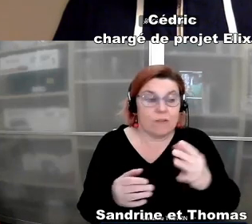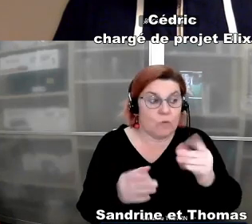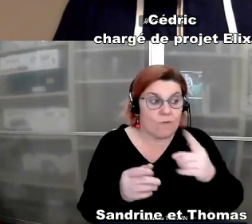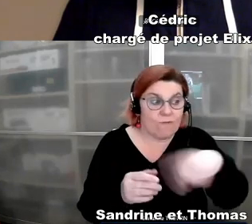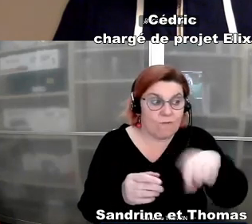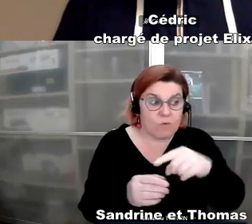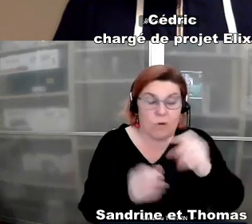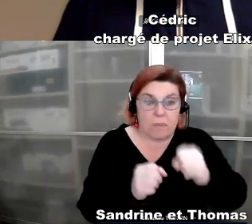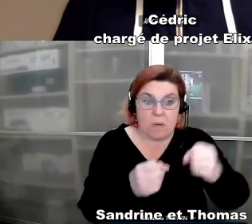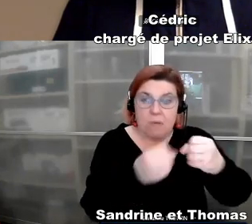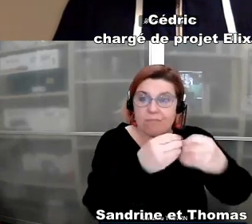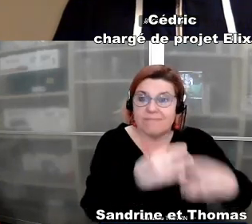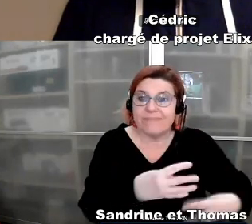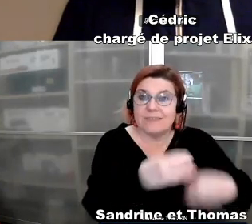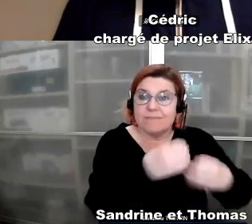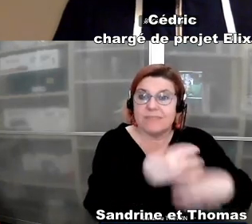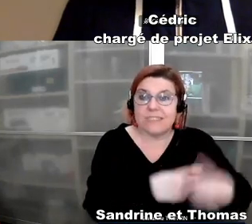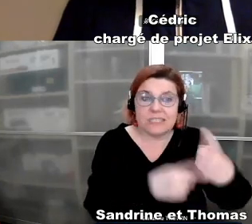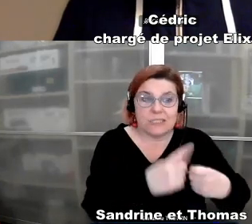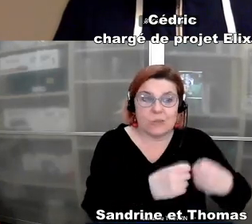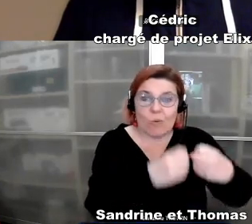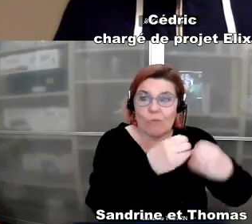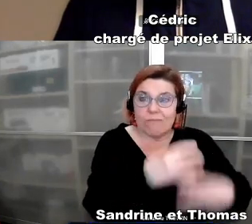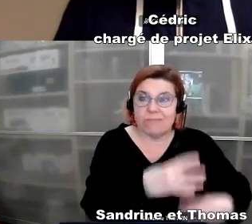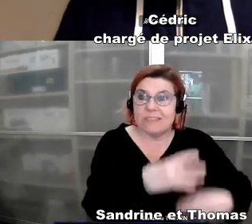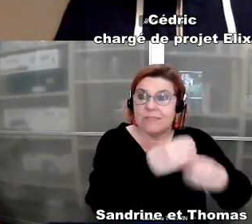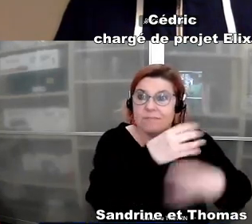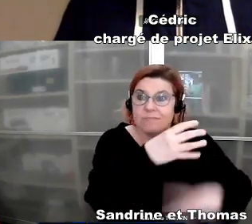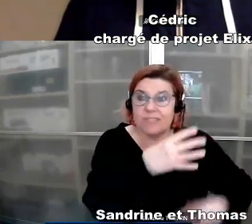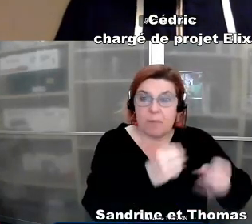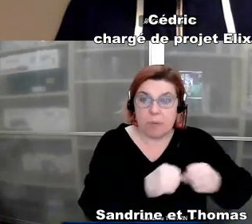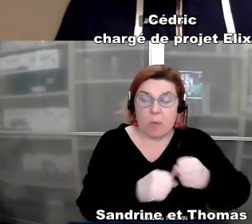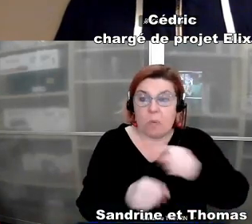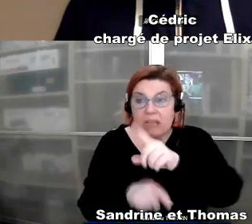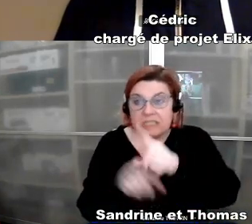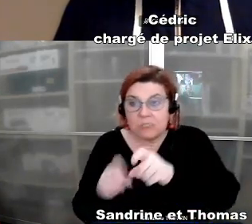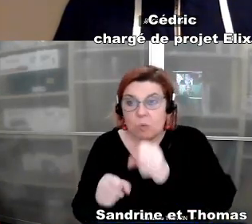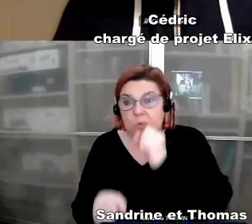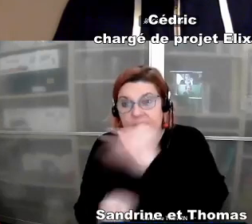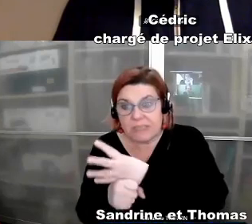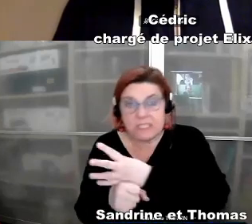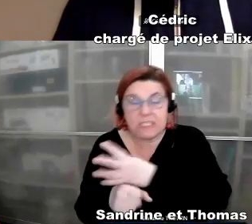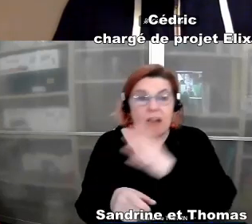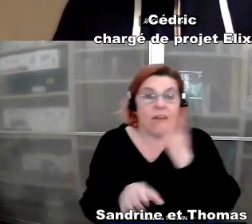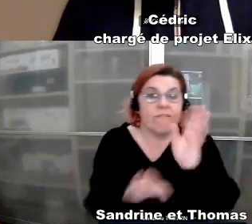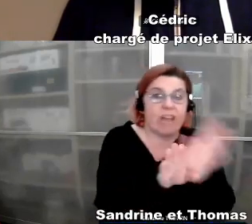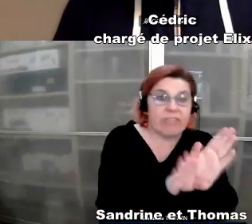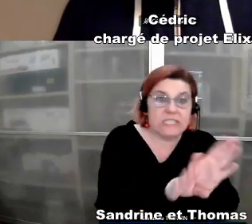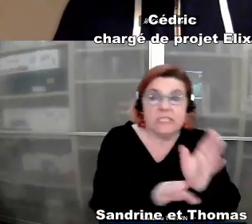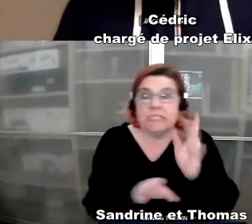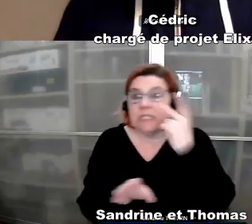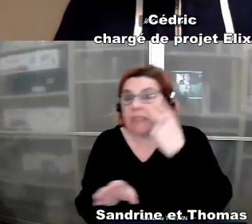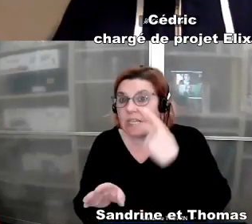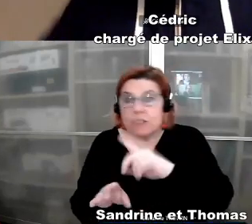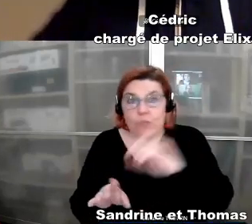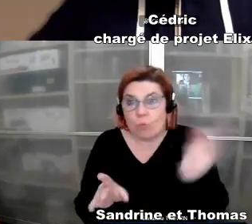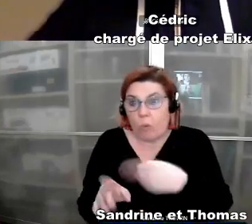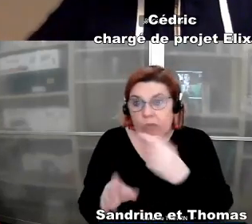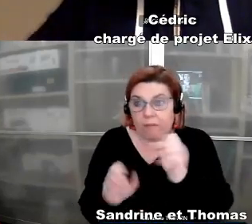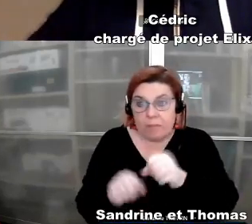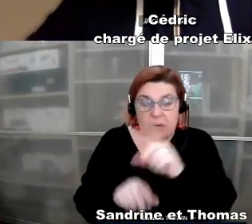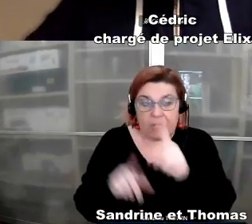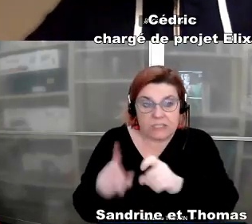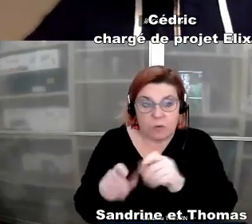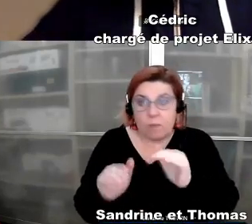vraiment poser vos questions pour Sébastien, pour Fanny, pour Cédric, pour tout le monde, même